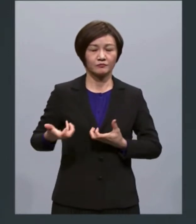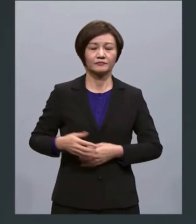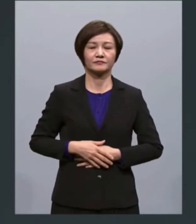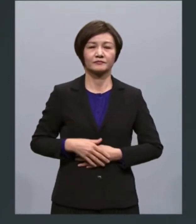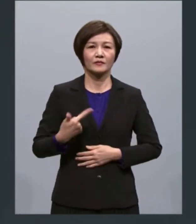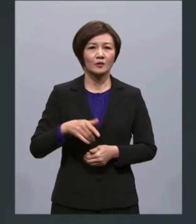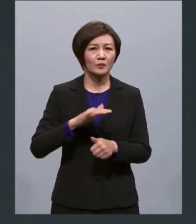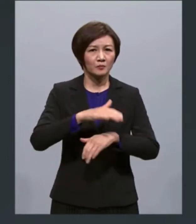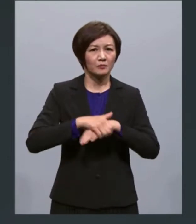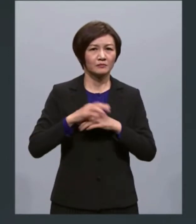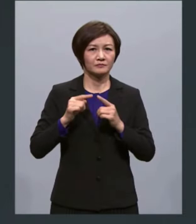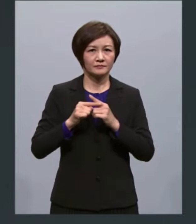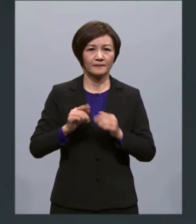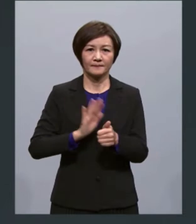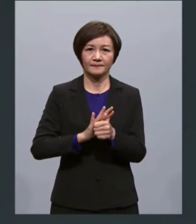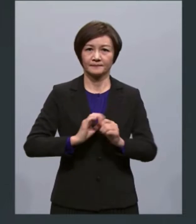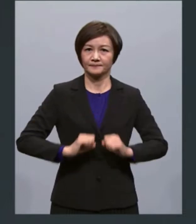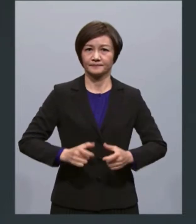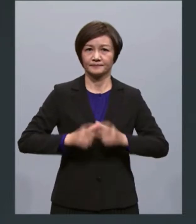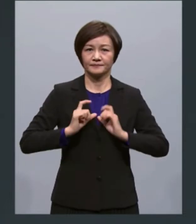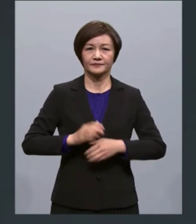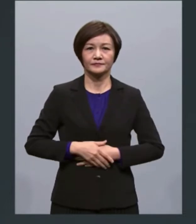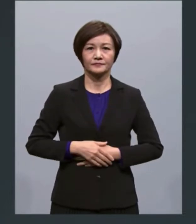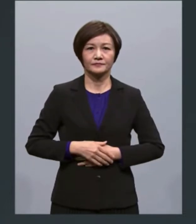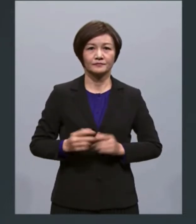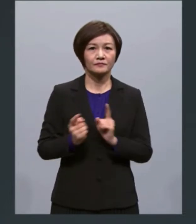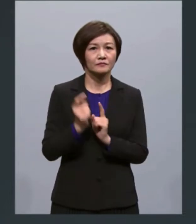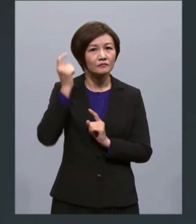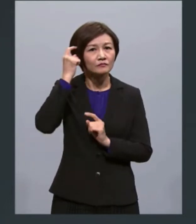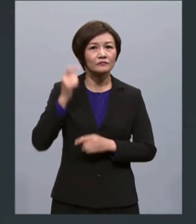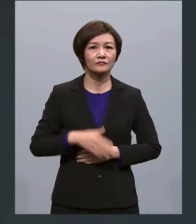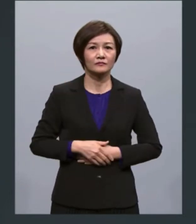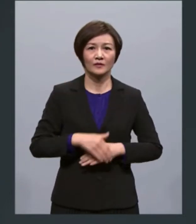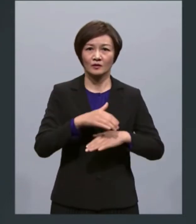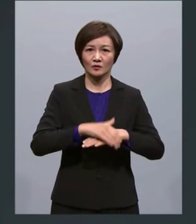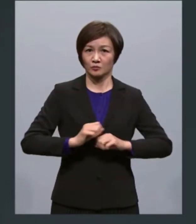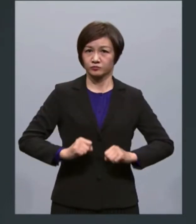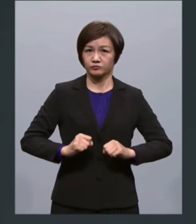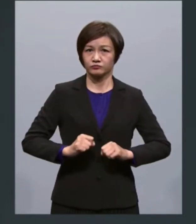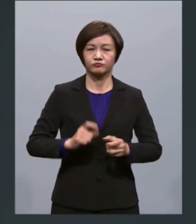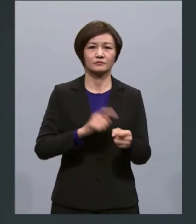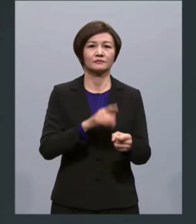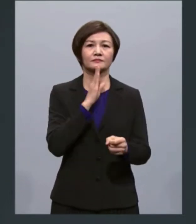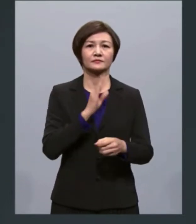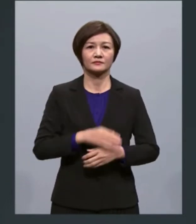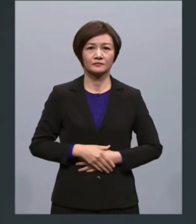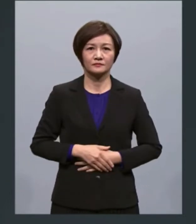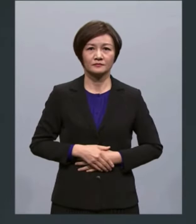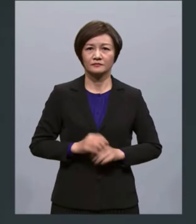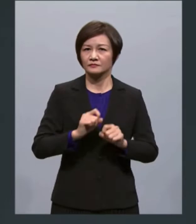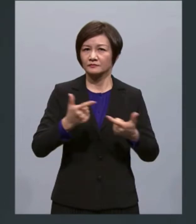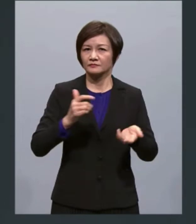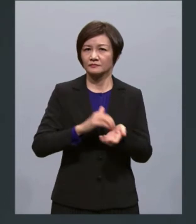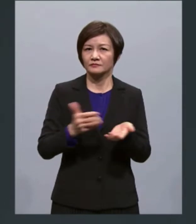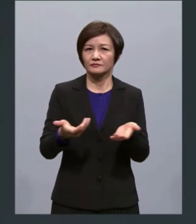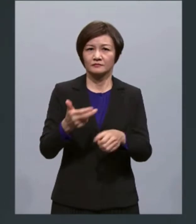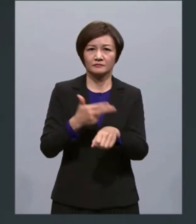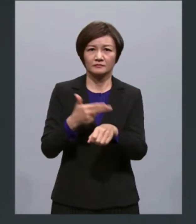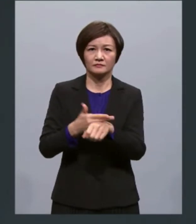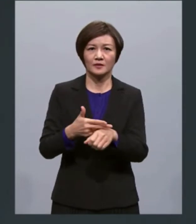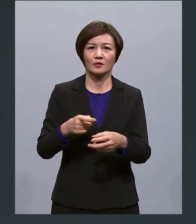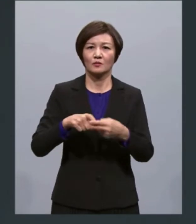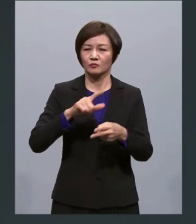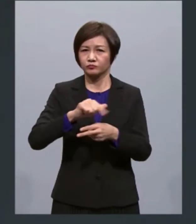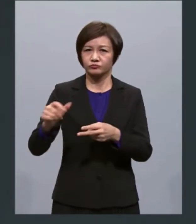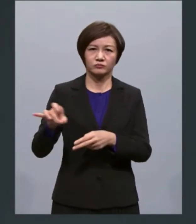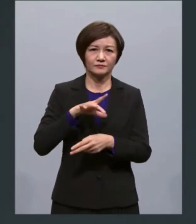人，让他们恢复健康。对我来说，救活病人才是目标，任何的医疗方式都只是工